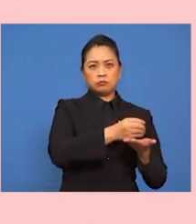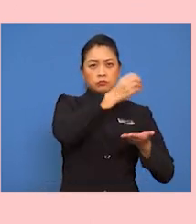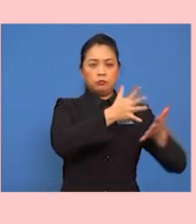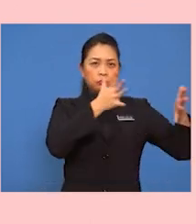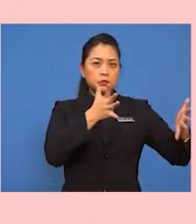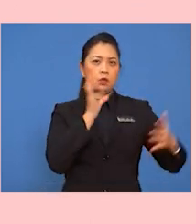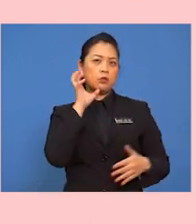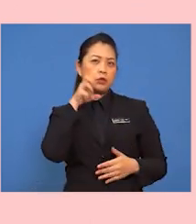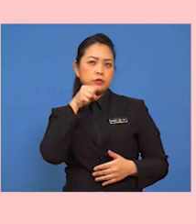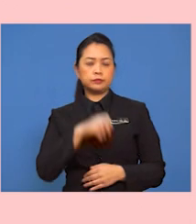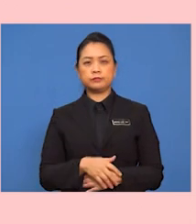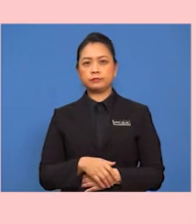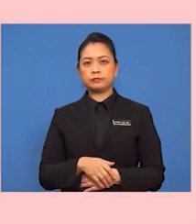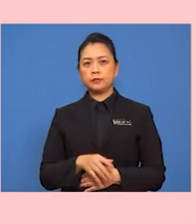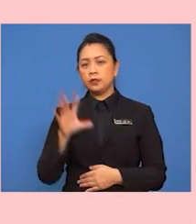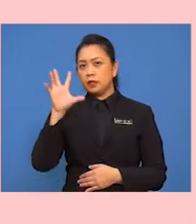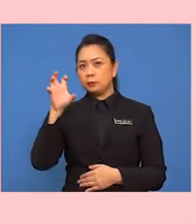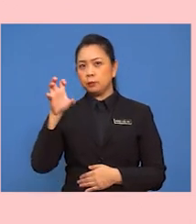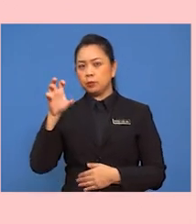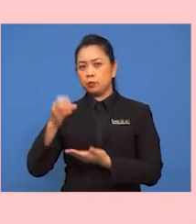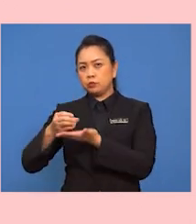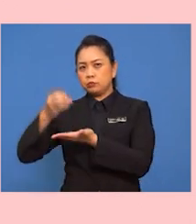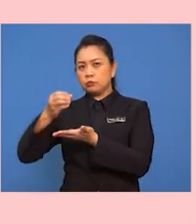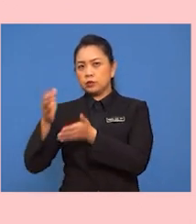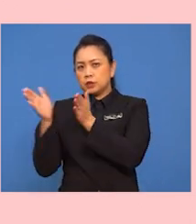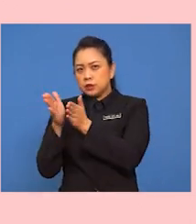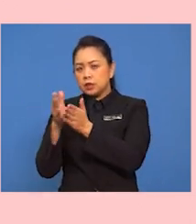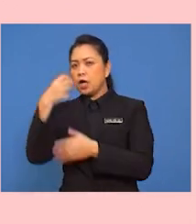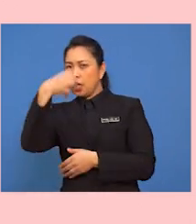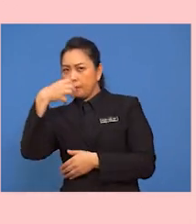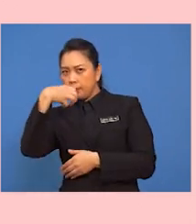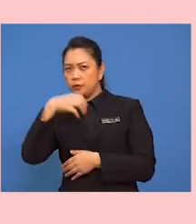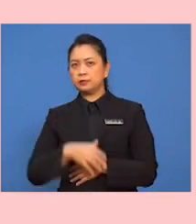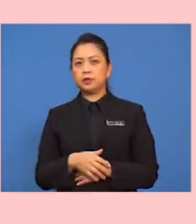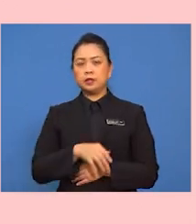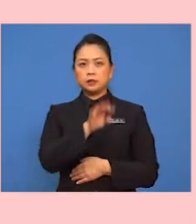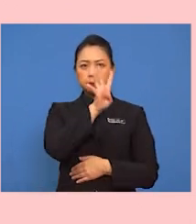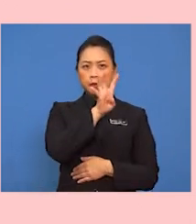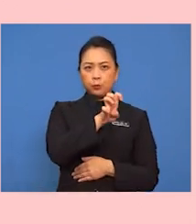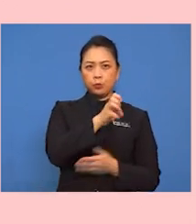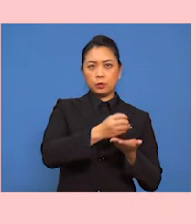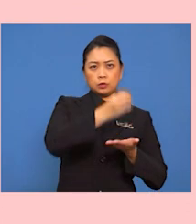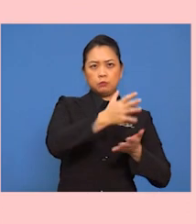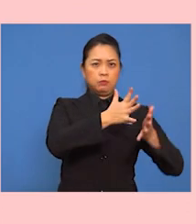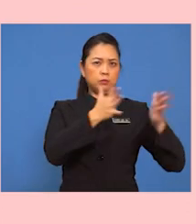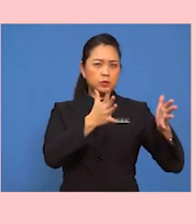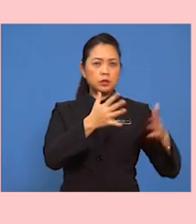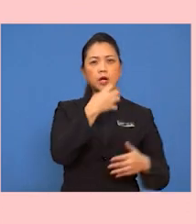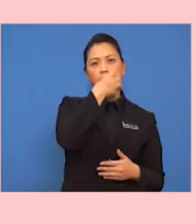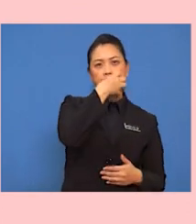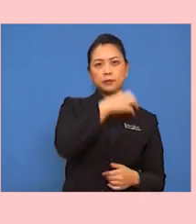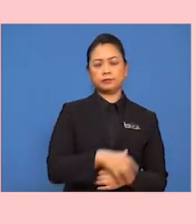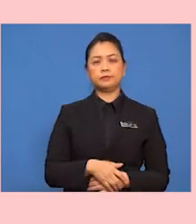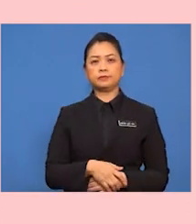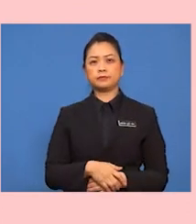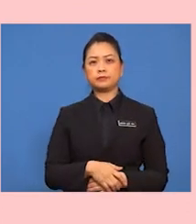besar jus oran 50 gelas kecil jus apple Dan 40 gelas besar